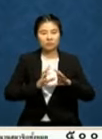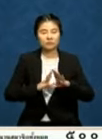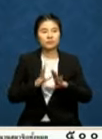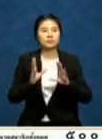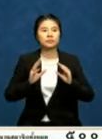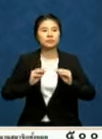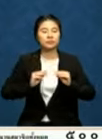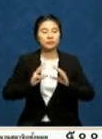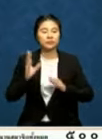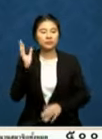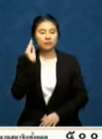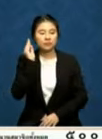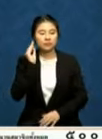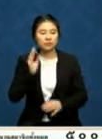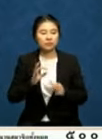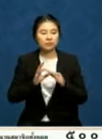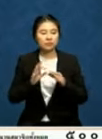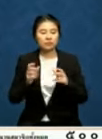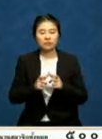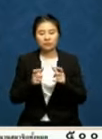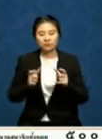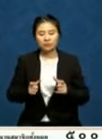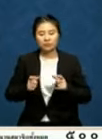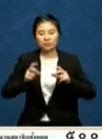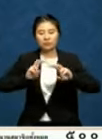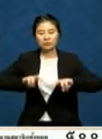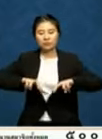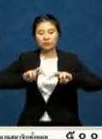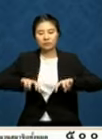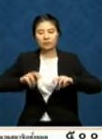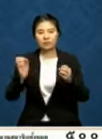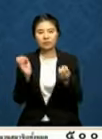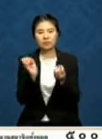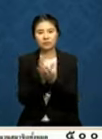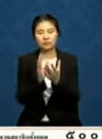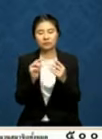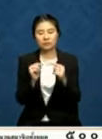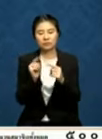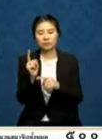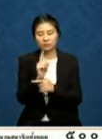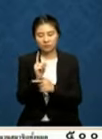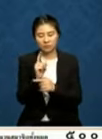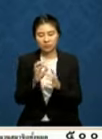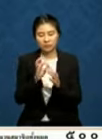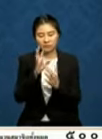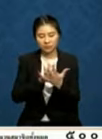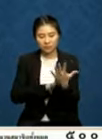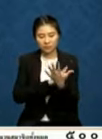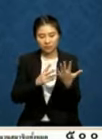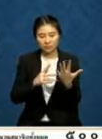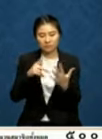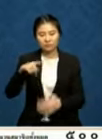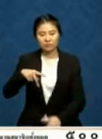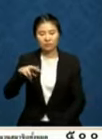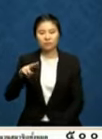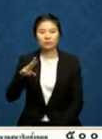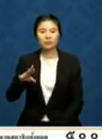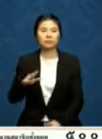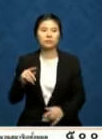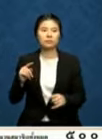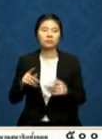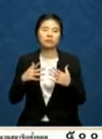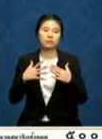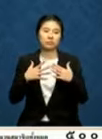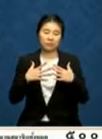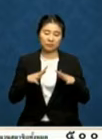เห็นและรายงานผลการวิเคราะห์ผลกระทบที่อาจจะเกิดขึ้นจากร่างพระราชบัญญัติเสร็จแล้ว